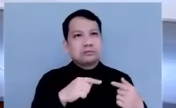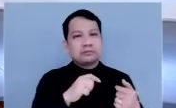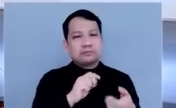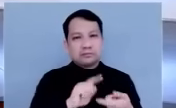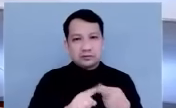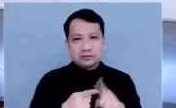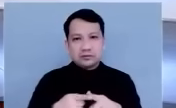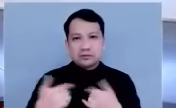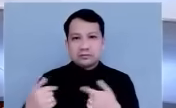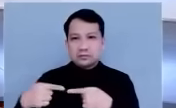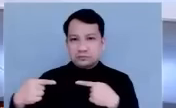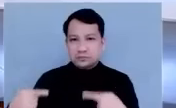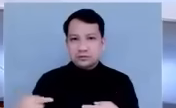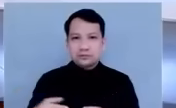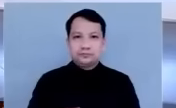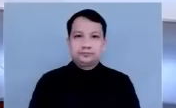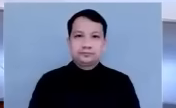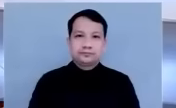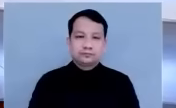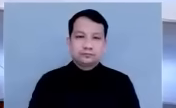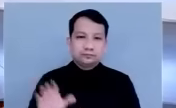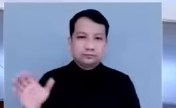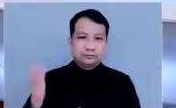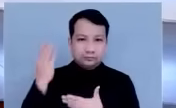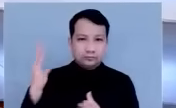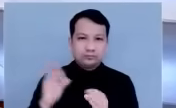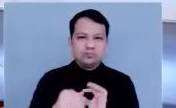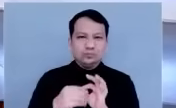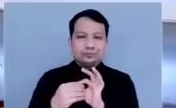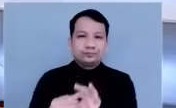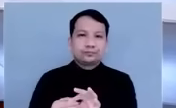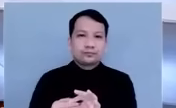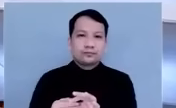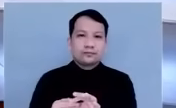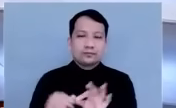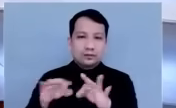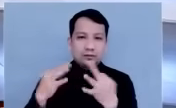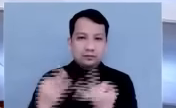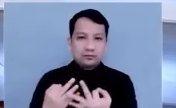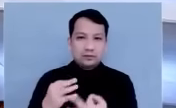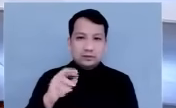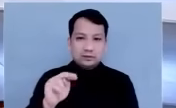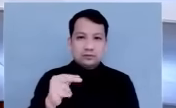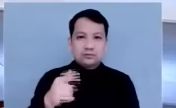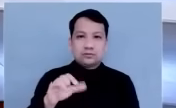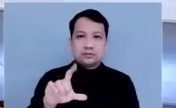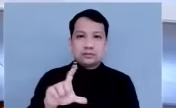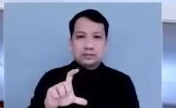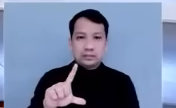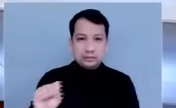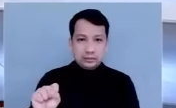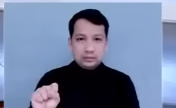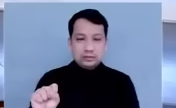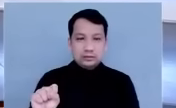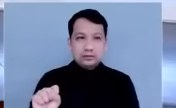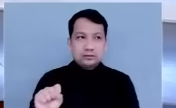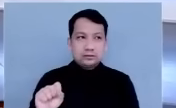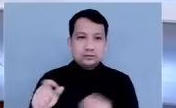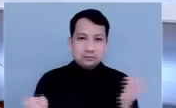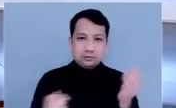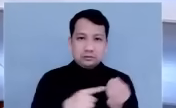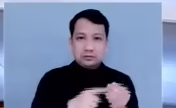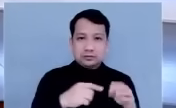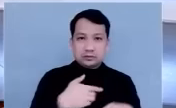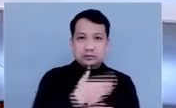Ngayong 2025 midterm elections, inaasahan na susubukang pataubin ng pamilya Nograles ang mga Duterte sa City Hall. Kung